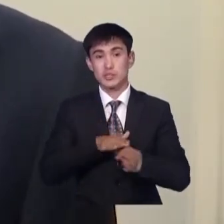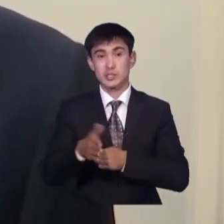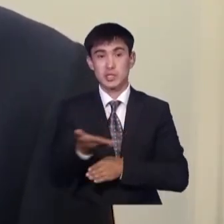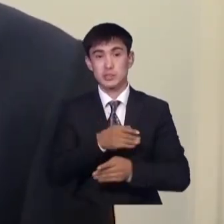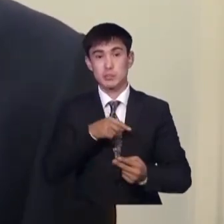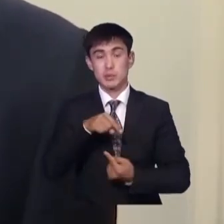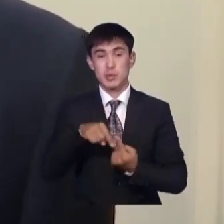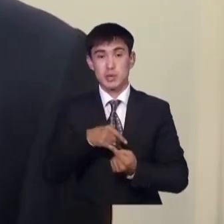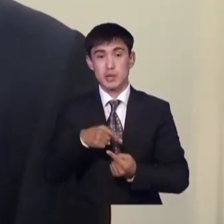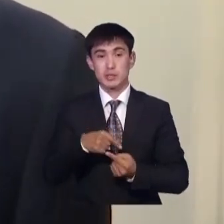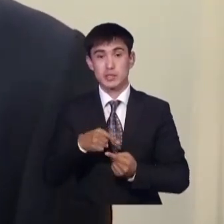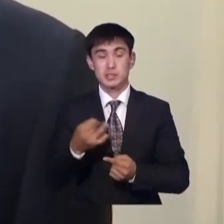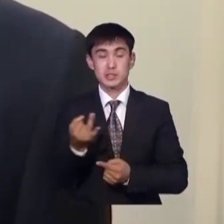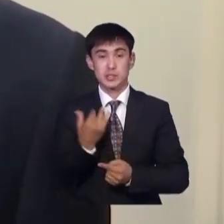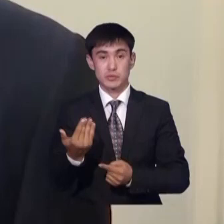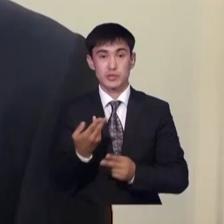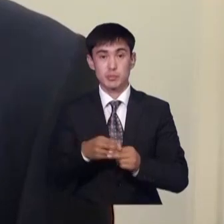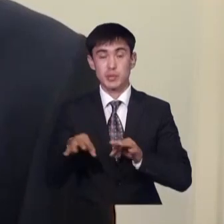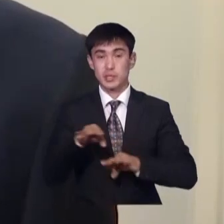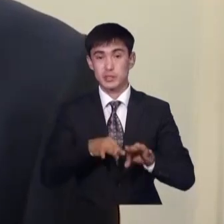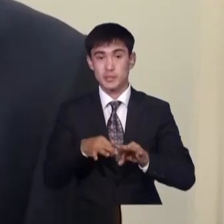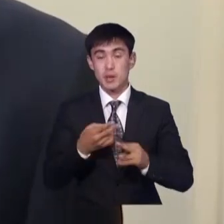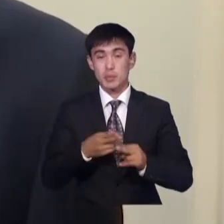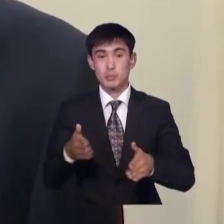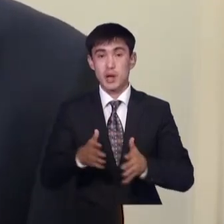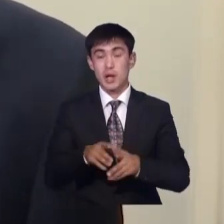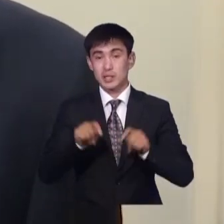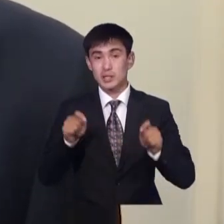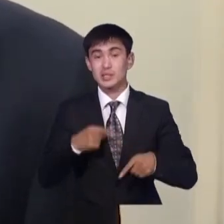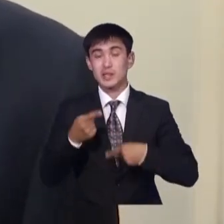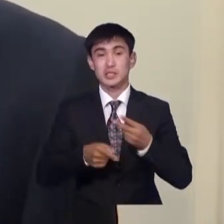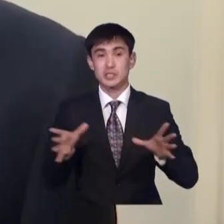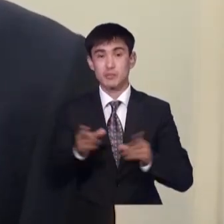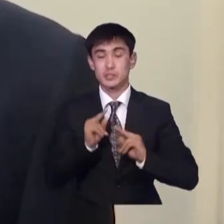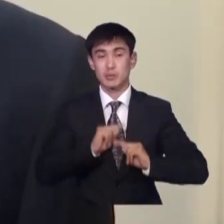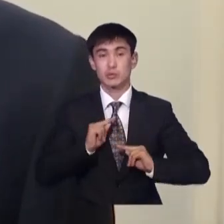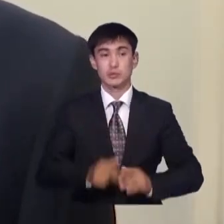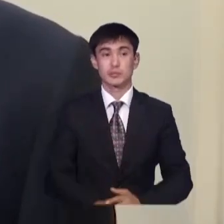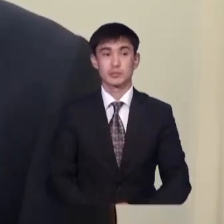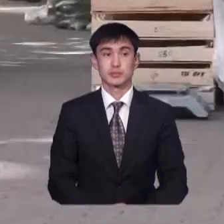Наши предприниматели весьма заинтересованы в этом проекте, поэтому мы открыты для дальнейшей совместной работы.